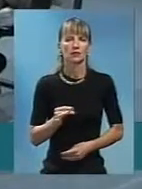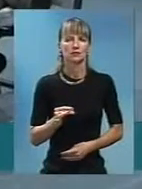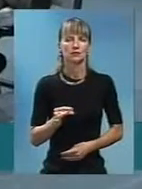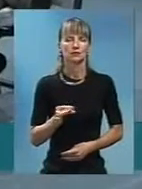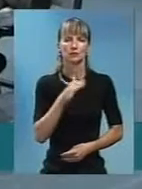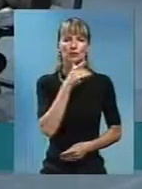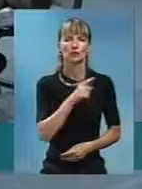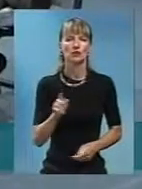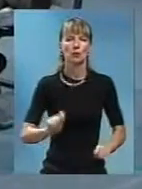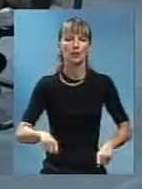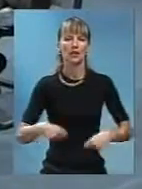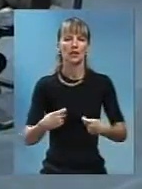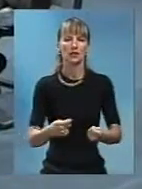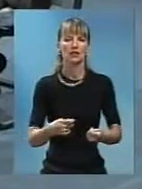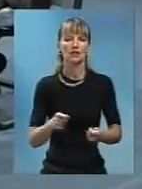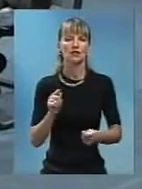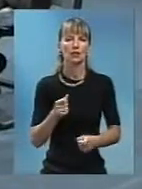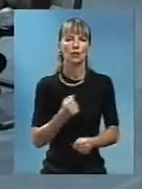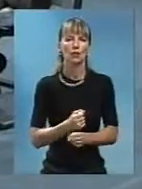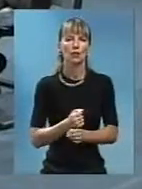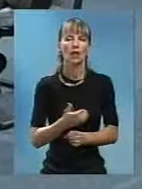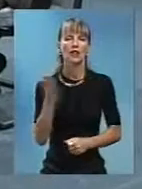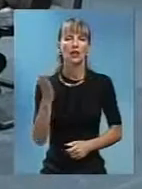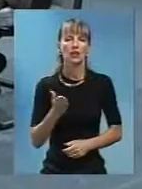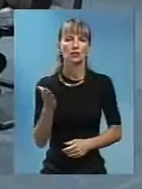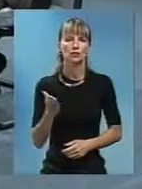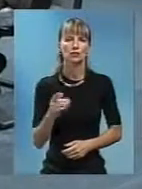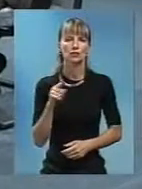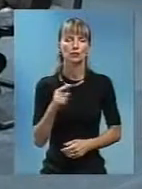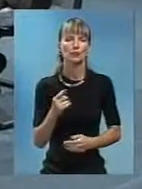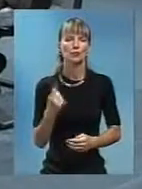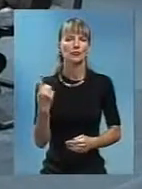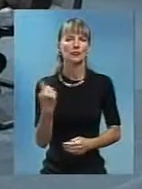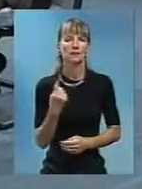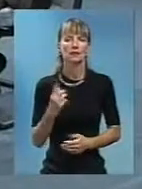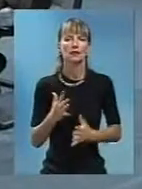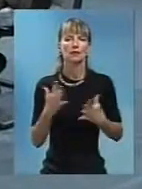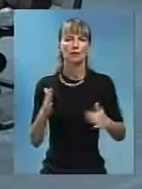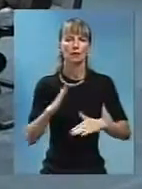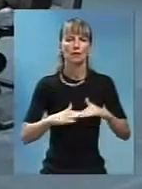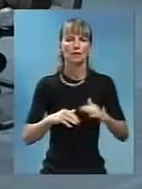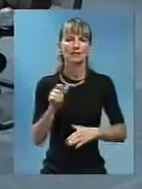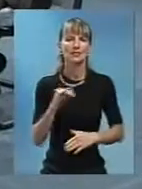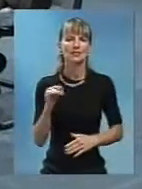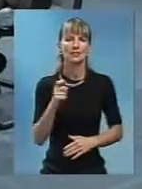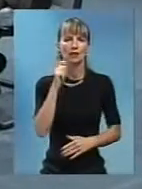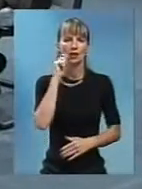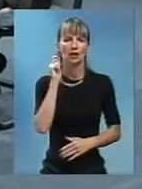під час передачі він робить лекцію, він найперший і найбільший фахівець з